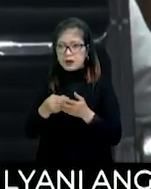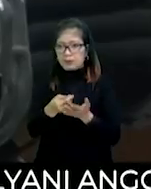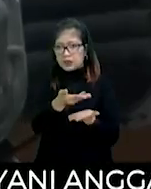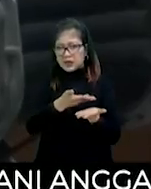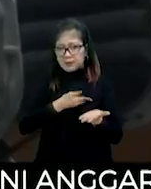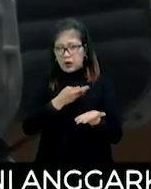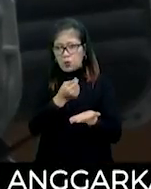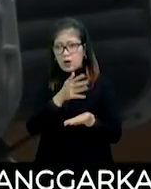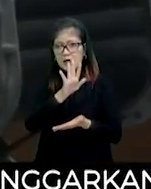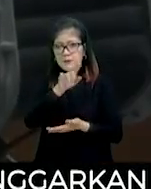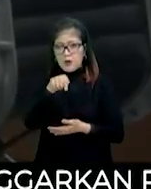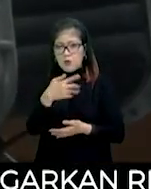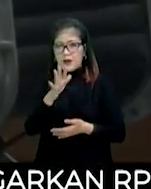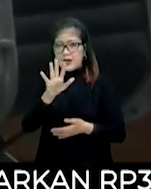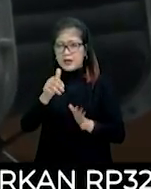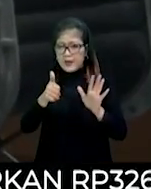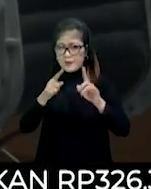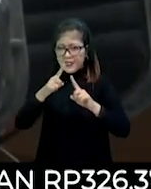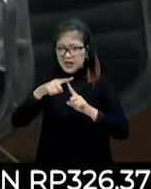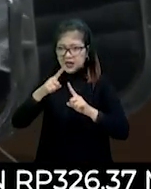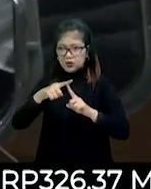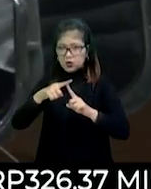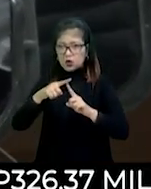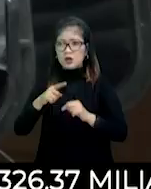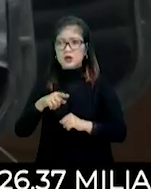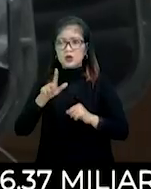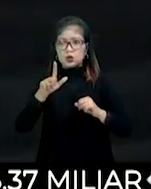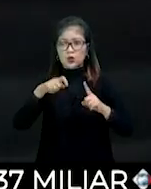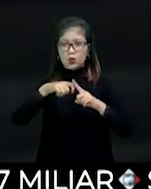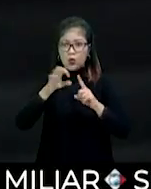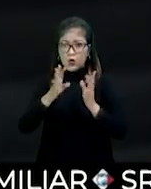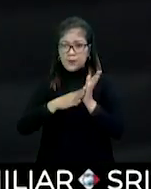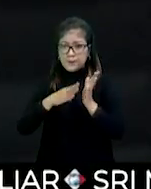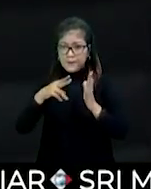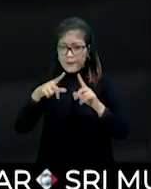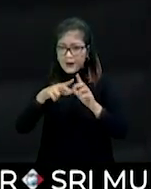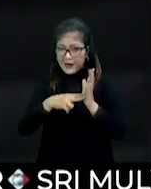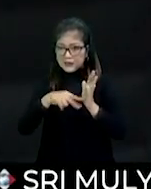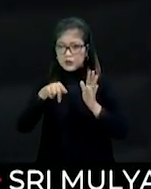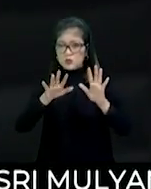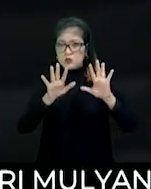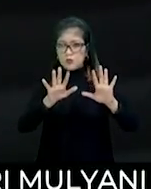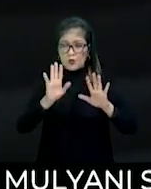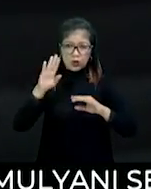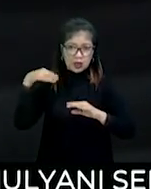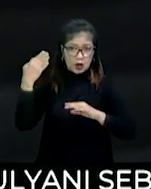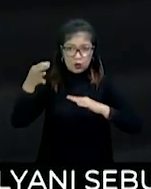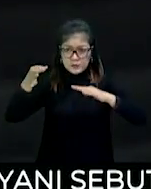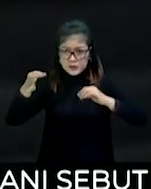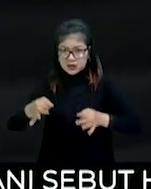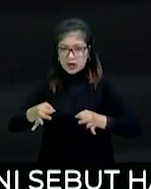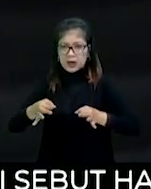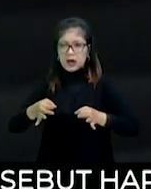5,6 triliun rupiah. Sementara Lukman Purnomo Sidi divonis penjara 10 tahun dan denda 750 juta